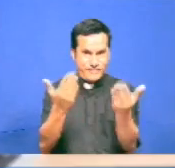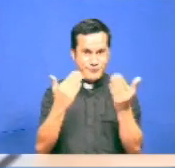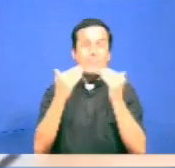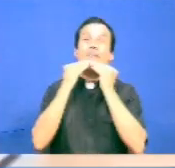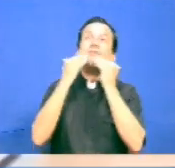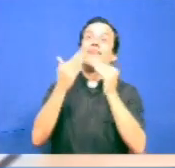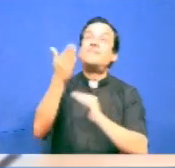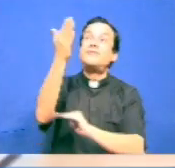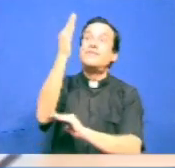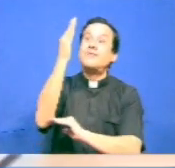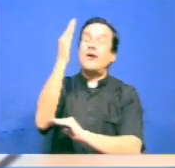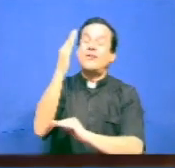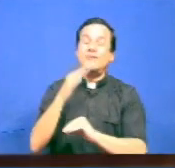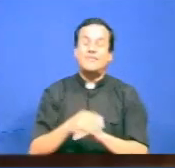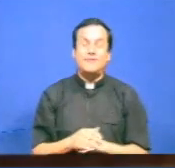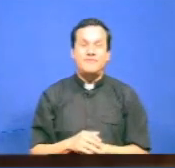Tusimame kwa shangilio.